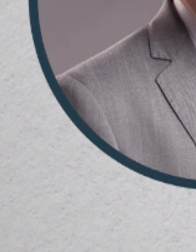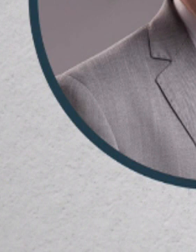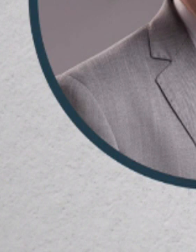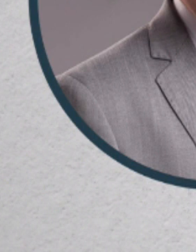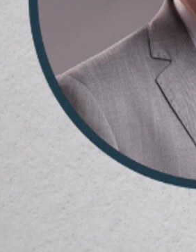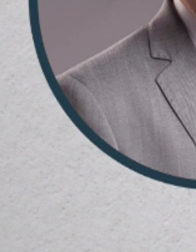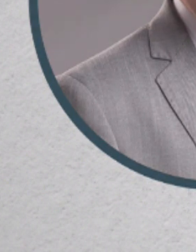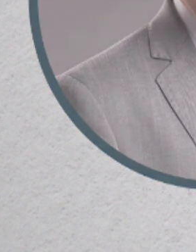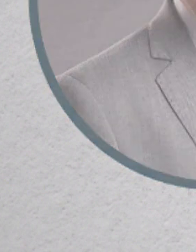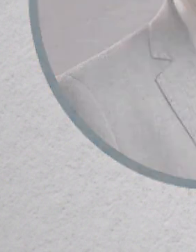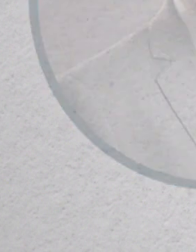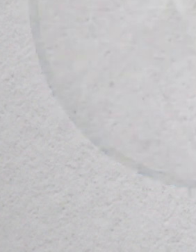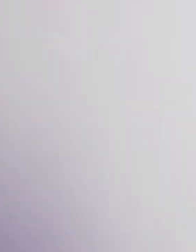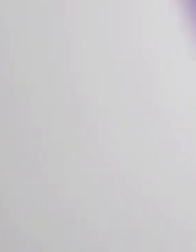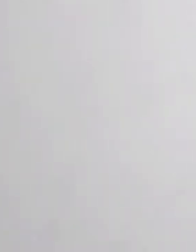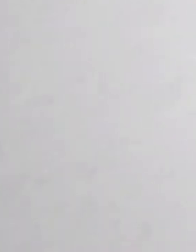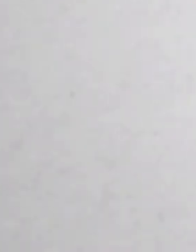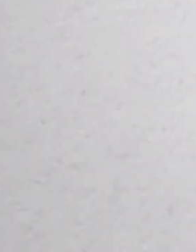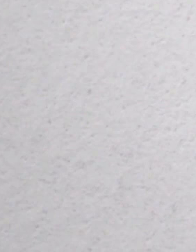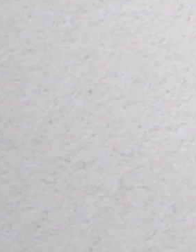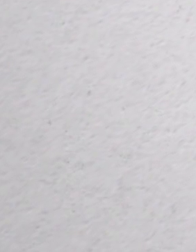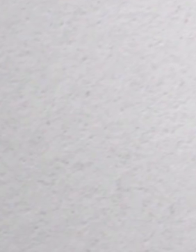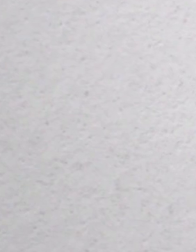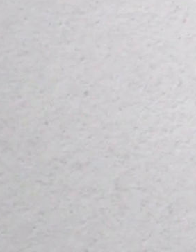Безпартійний. Самовисуванець.